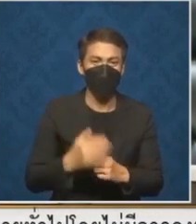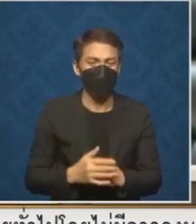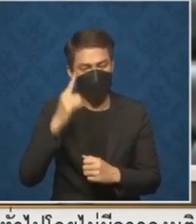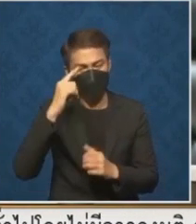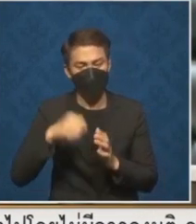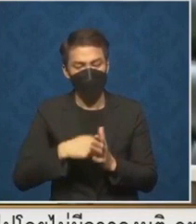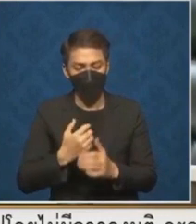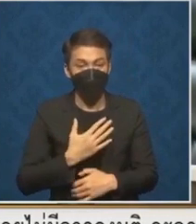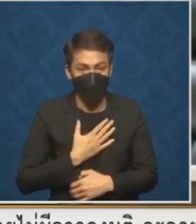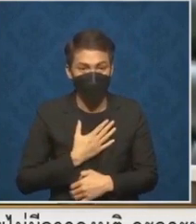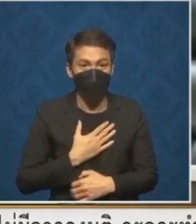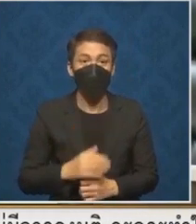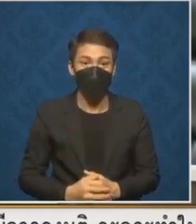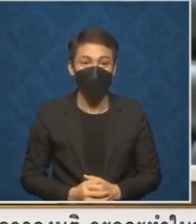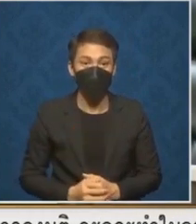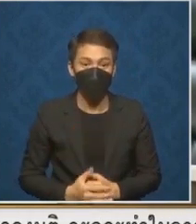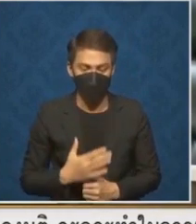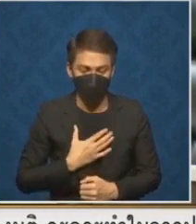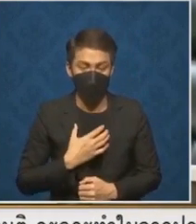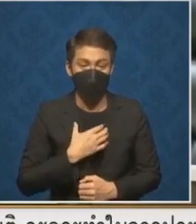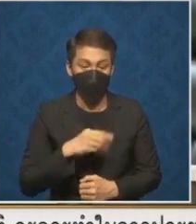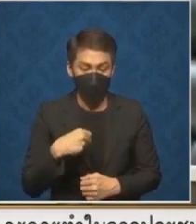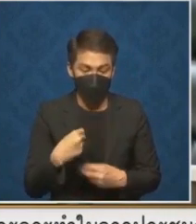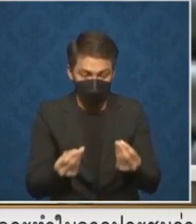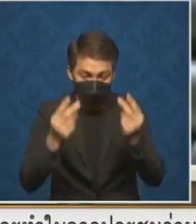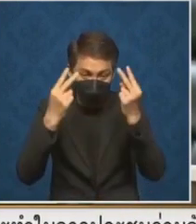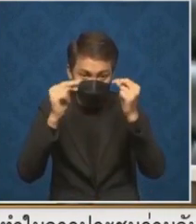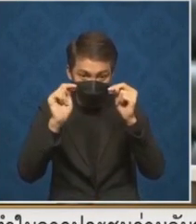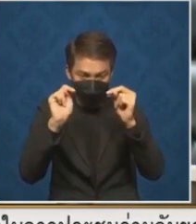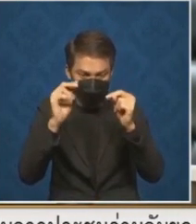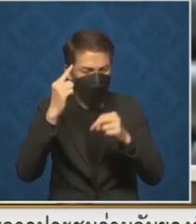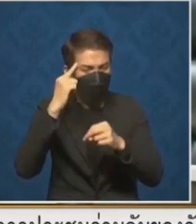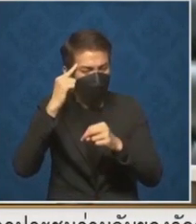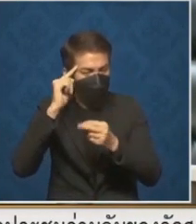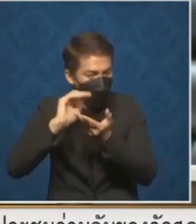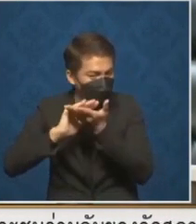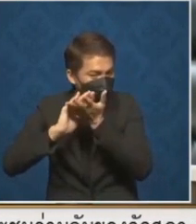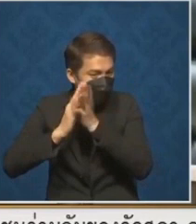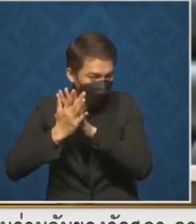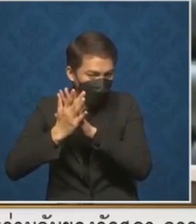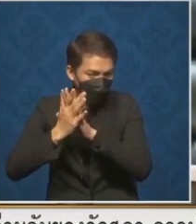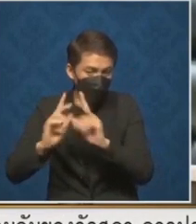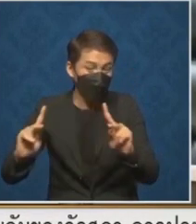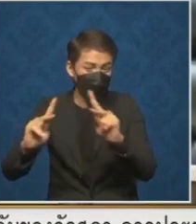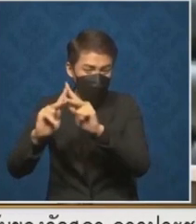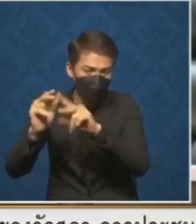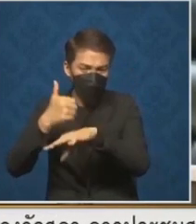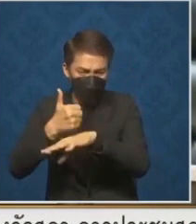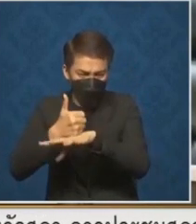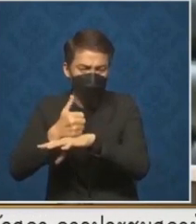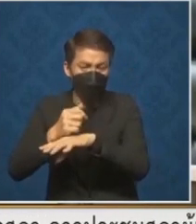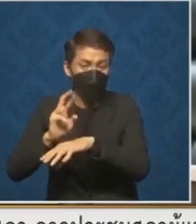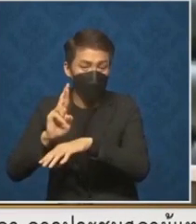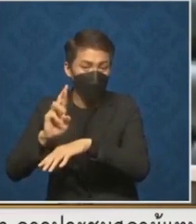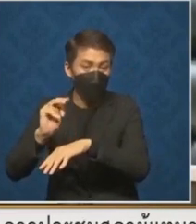เปนเหตุผลของผมดังนั้นผมอยากใหท่านายกเปลี่ยนฟาร์มคิดขณรัมตีดวยว่า